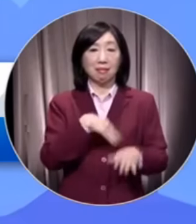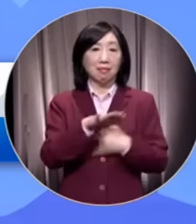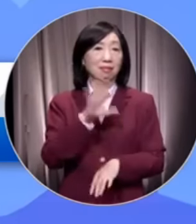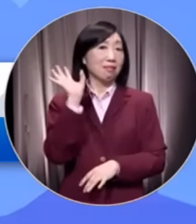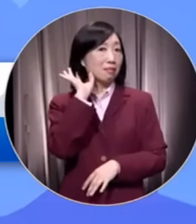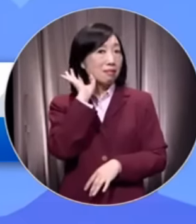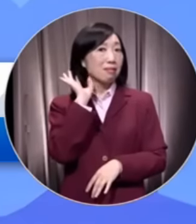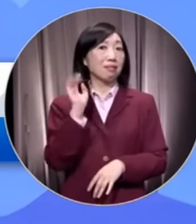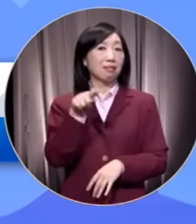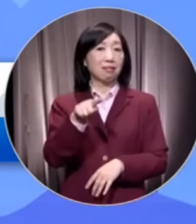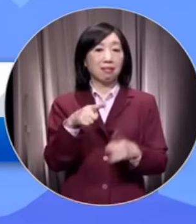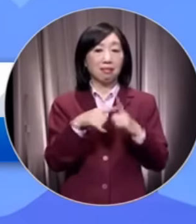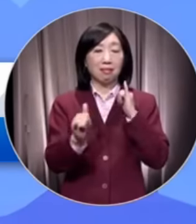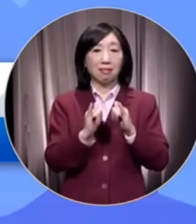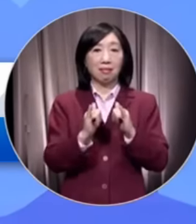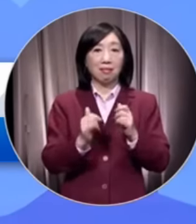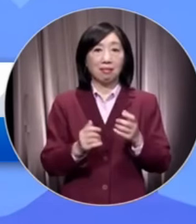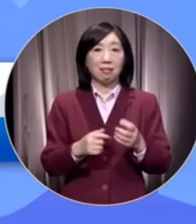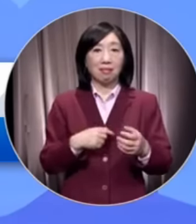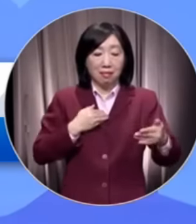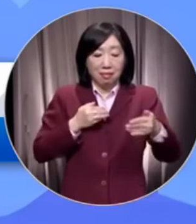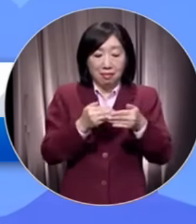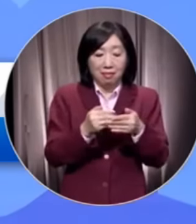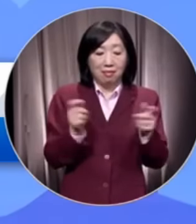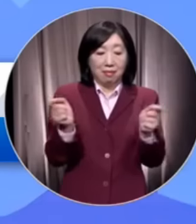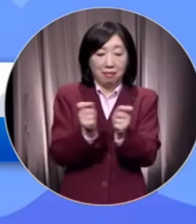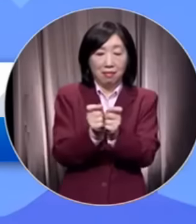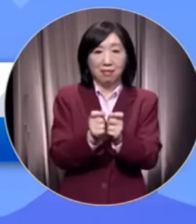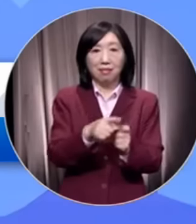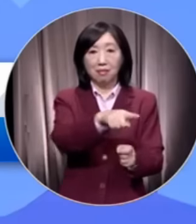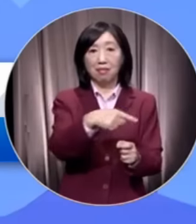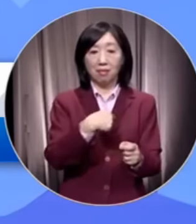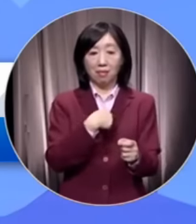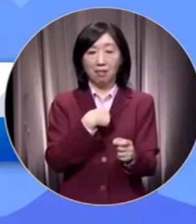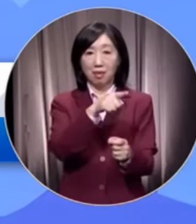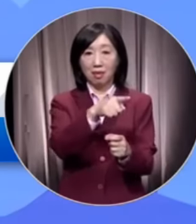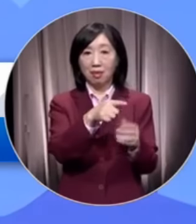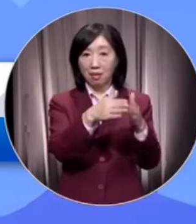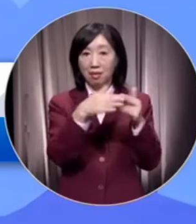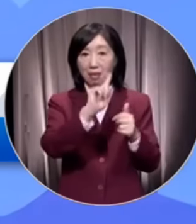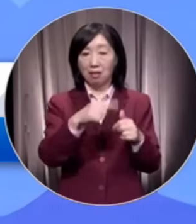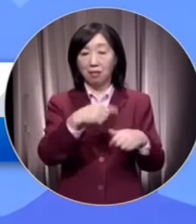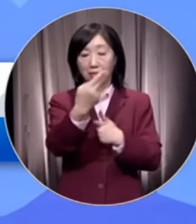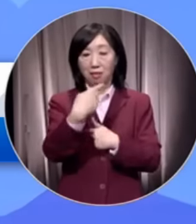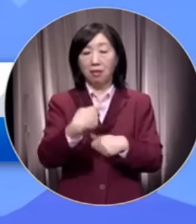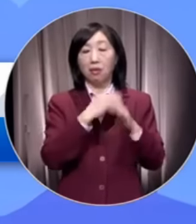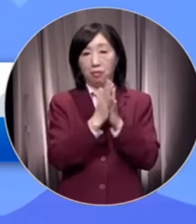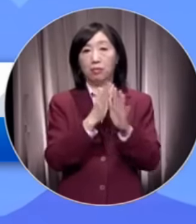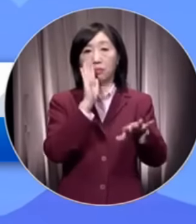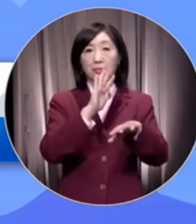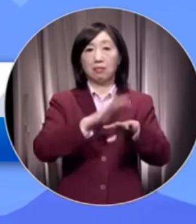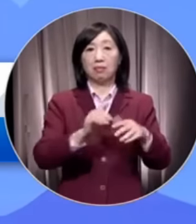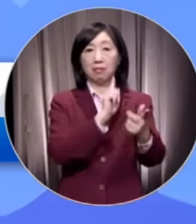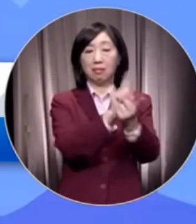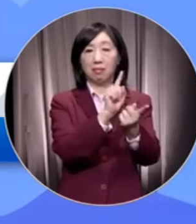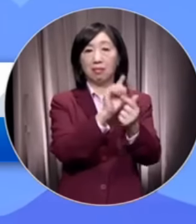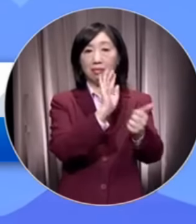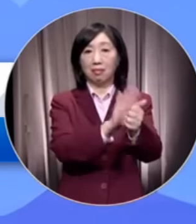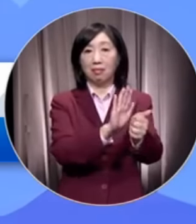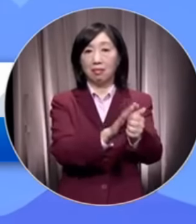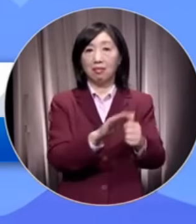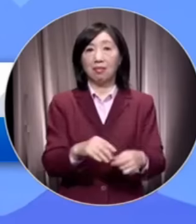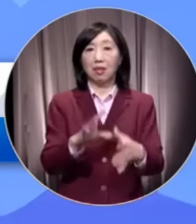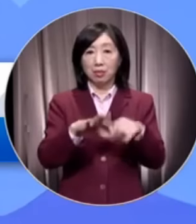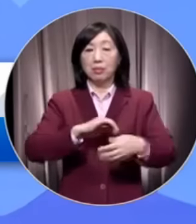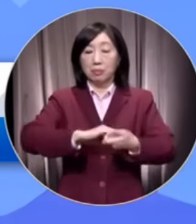的声音，去跟人民在一起做人民希望我们做的事情。这个机制其实就是确保我们必须要倾听